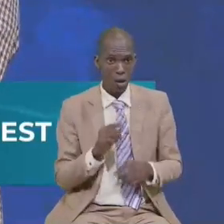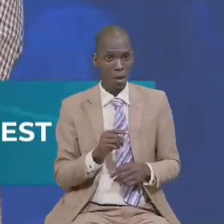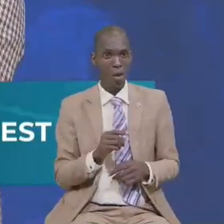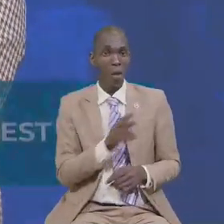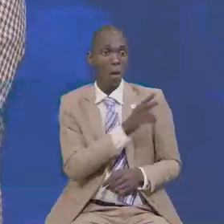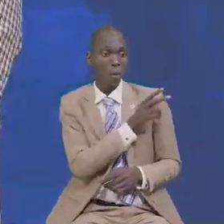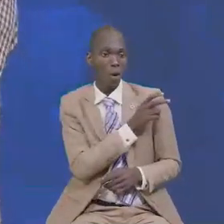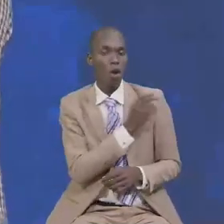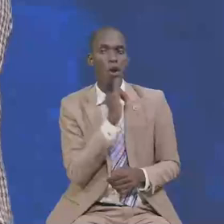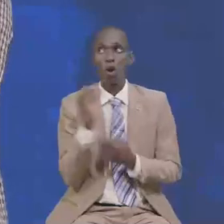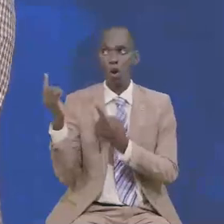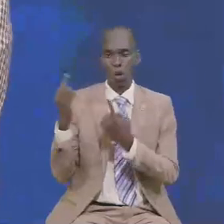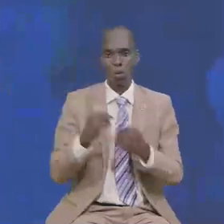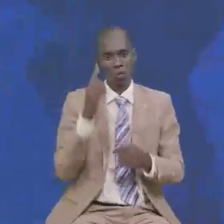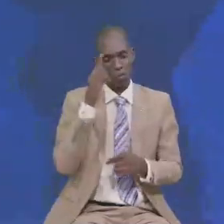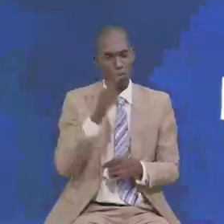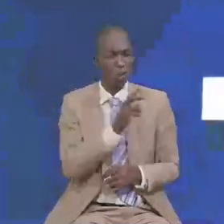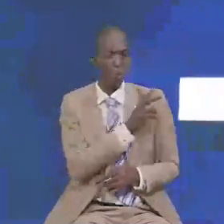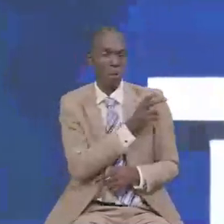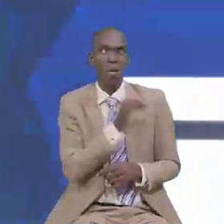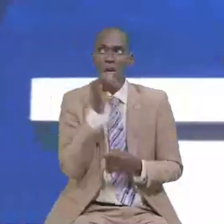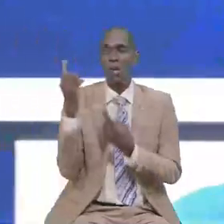le policier vient, le policier vient.